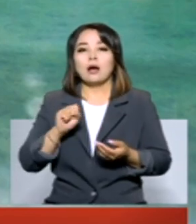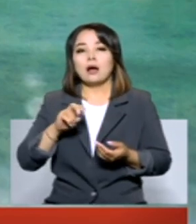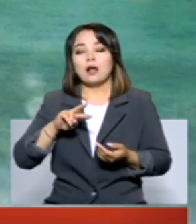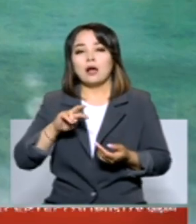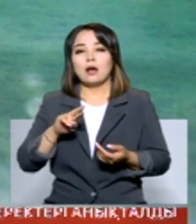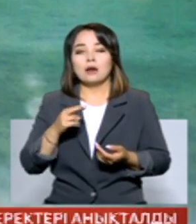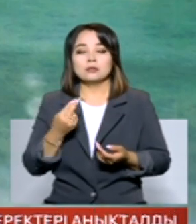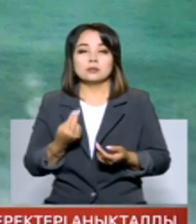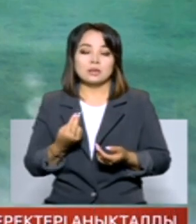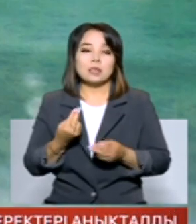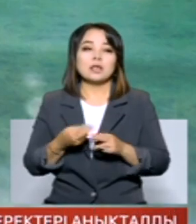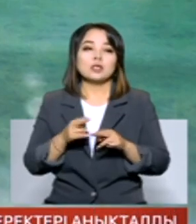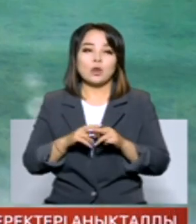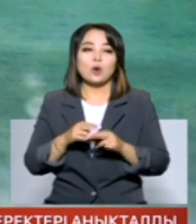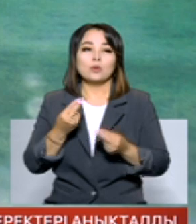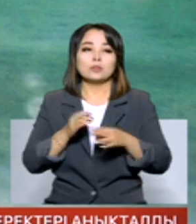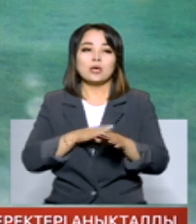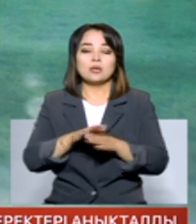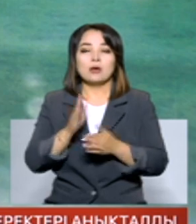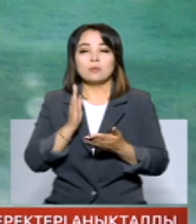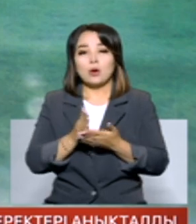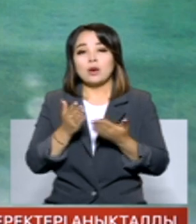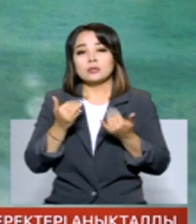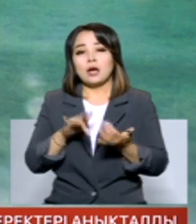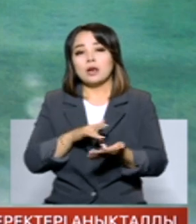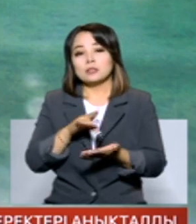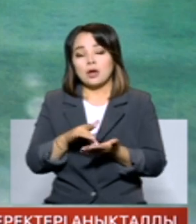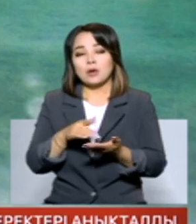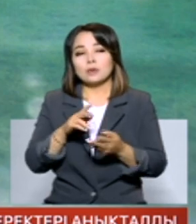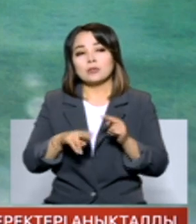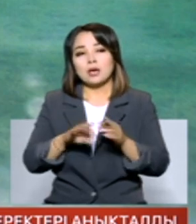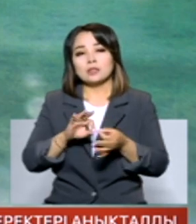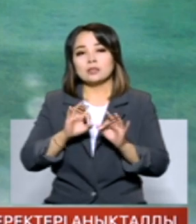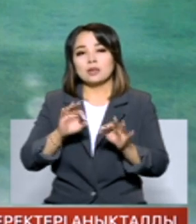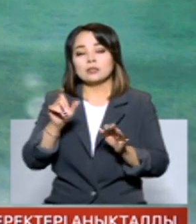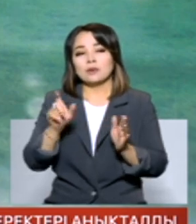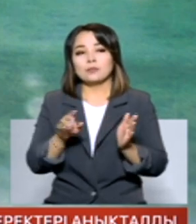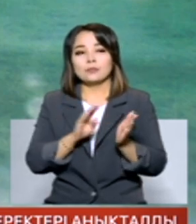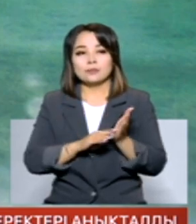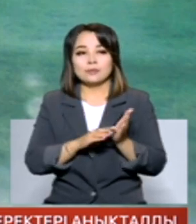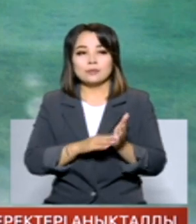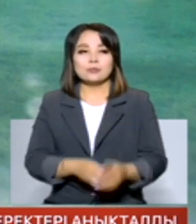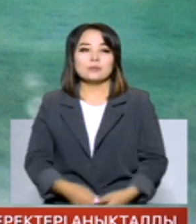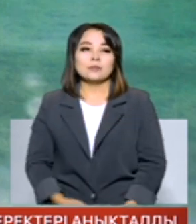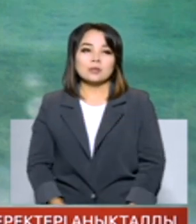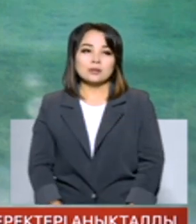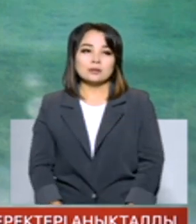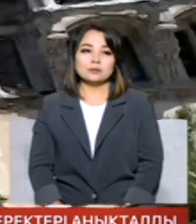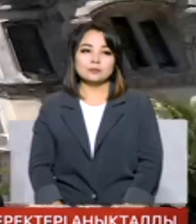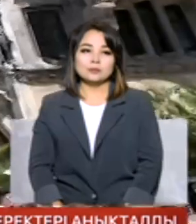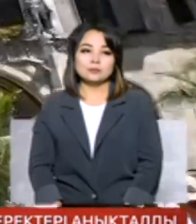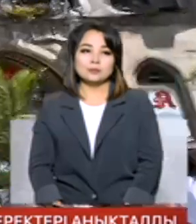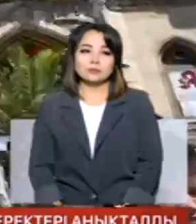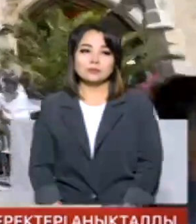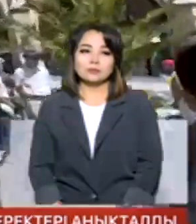Альянс Арена стадионында өтеді. Матч қарсаңындағы қаладағы көңіл-күйді әріптесім Шерхан Жамбылұлы жеткізеді.